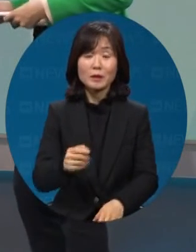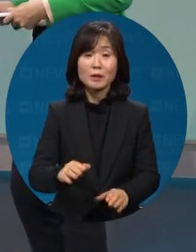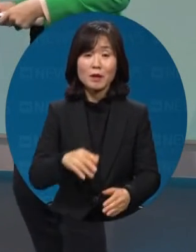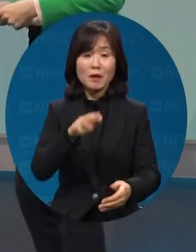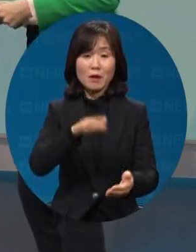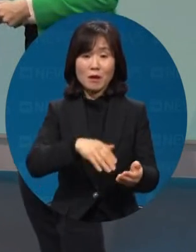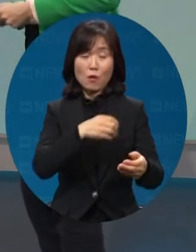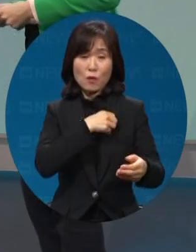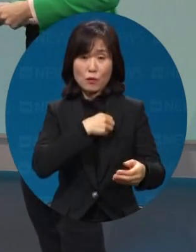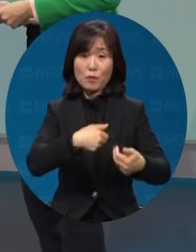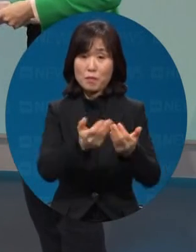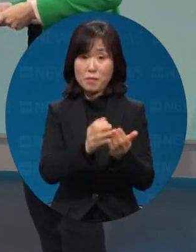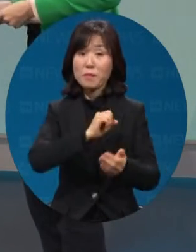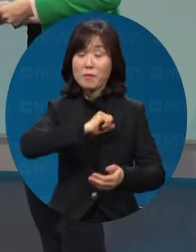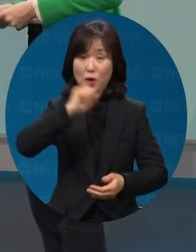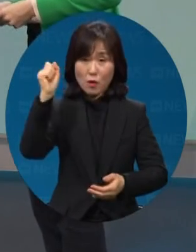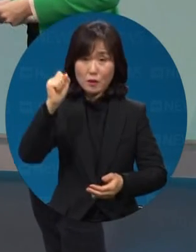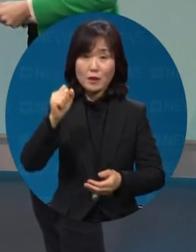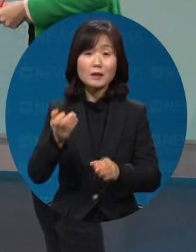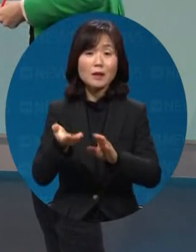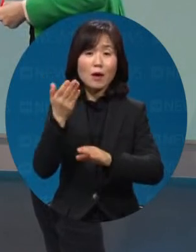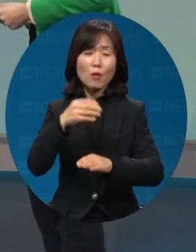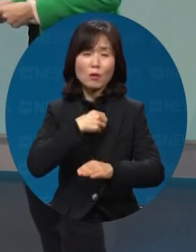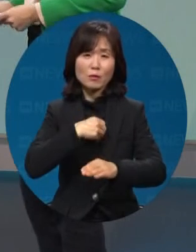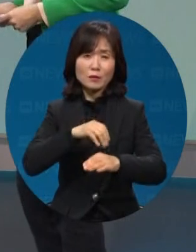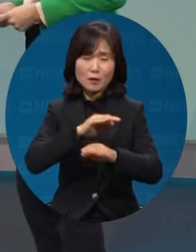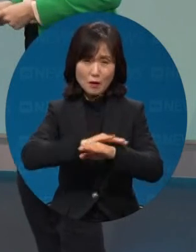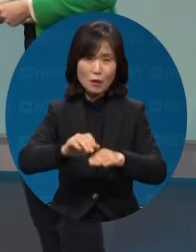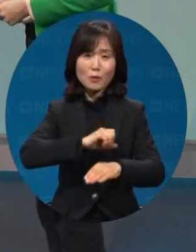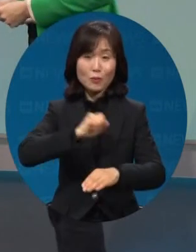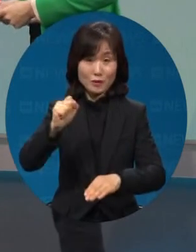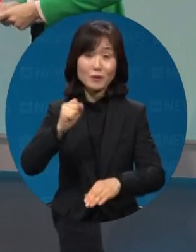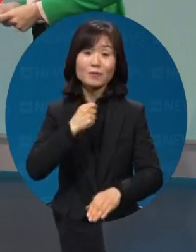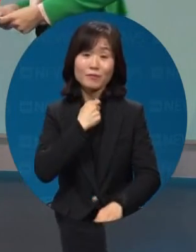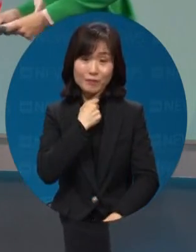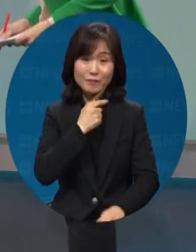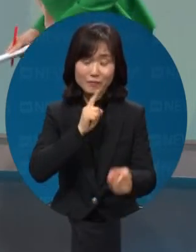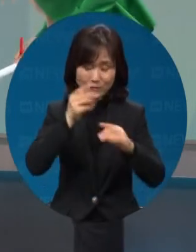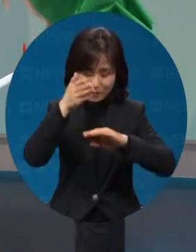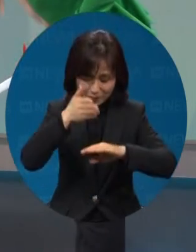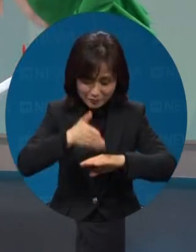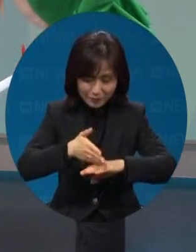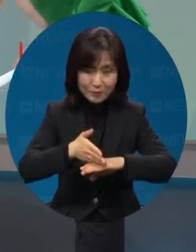하원은 통과한 상태라는 거죠. 앞으로 상원도 제대로 통과할 수 있을지 한번 지켜보겠습니다. 오늘 잘 들었습니다.